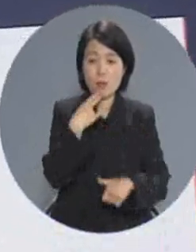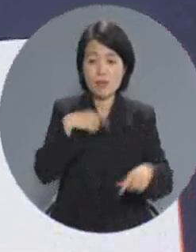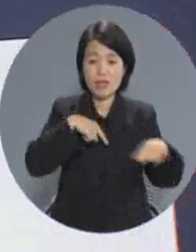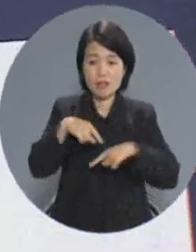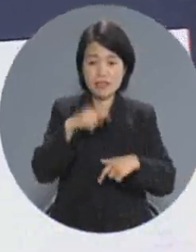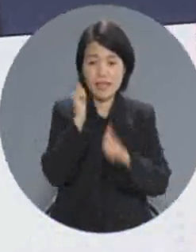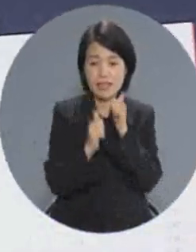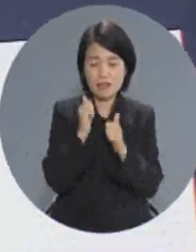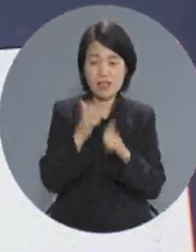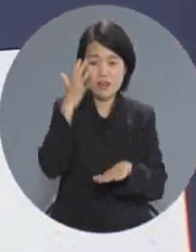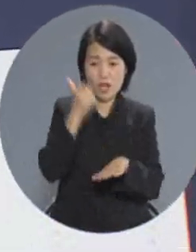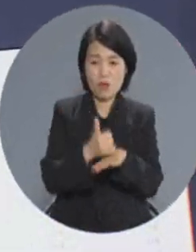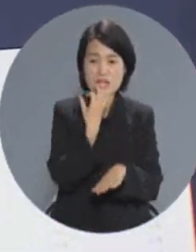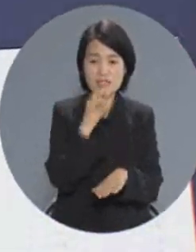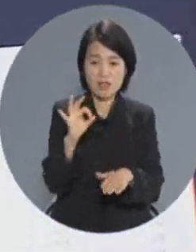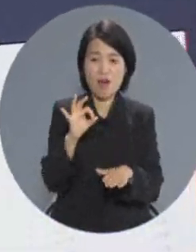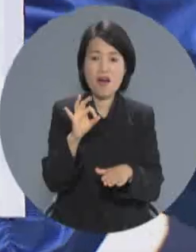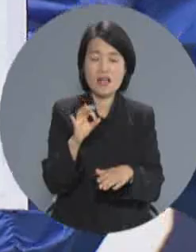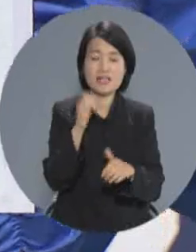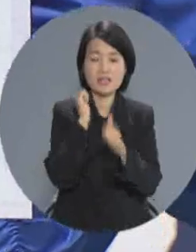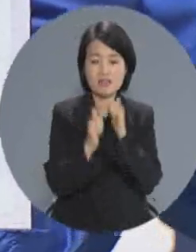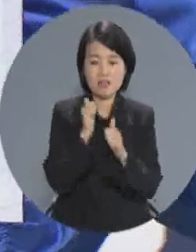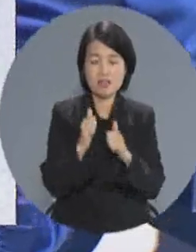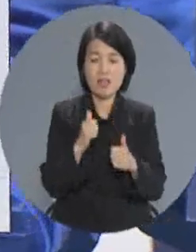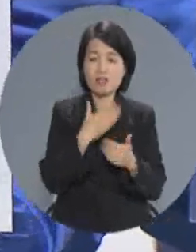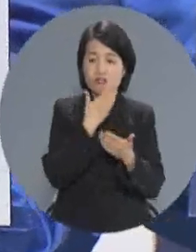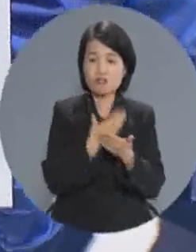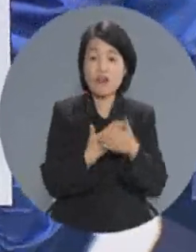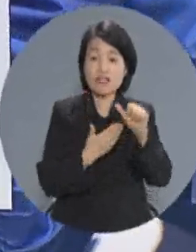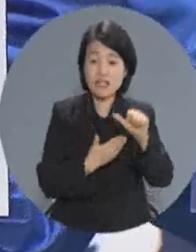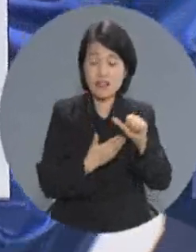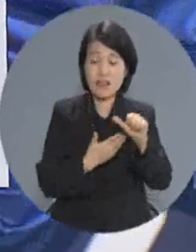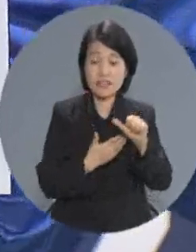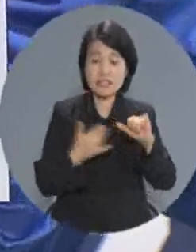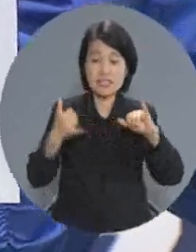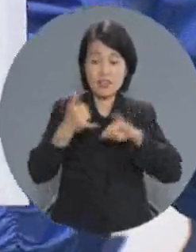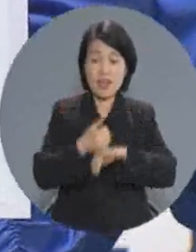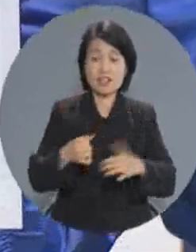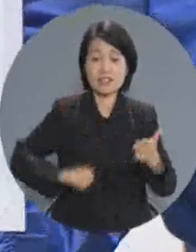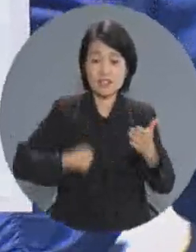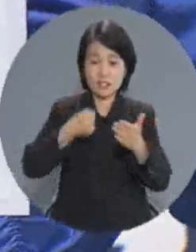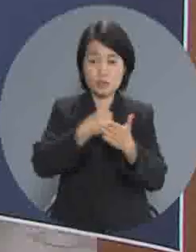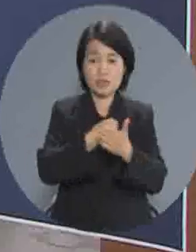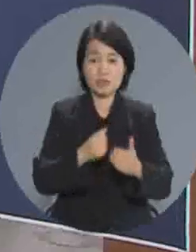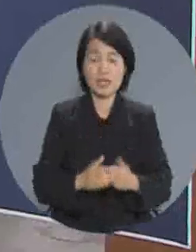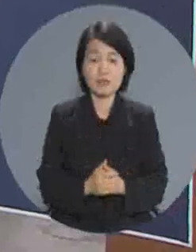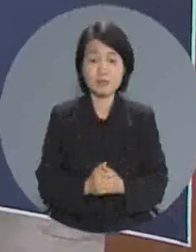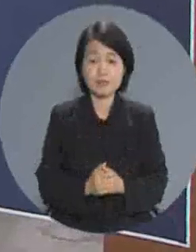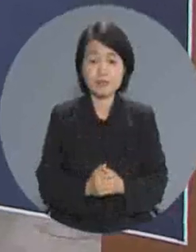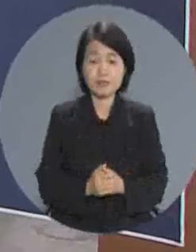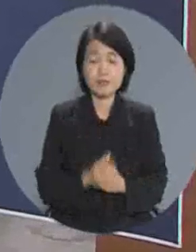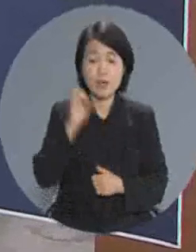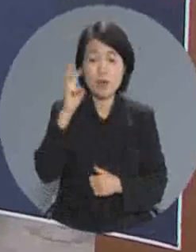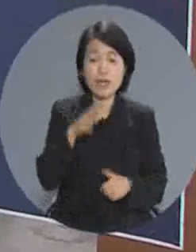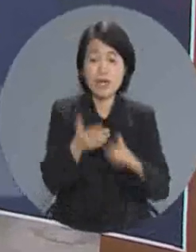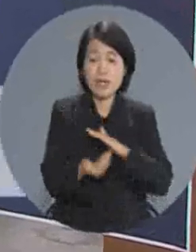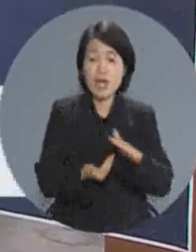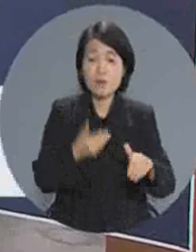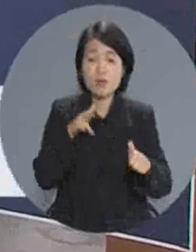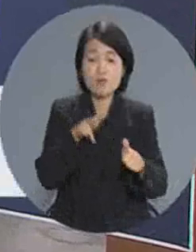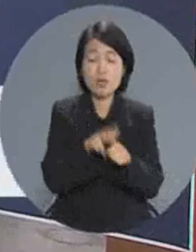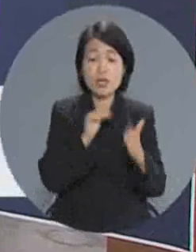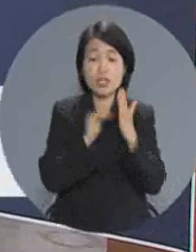경선, 결과에 승복하는 경선 등 다섯 가지 핵심 서약을 다짐했습니다. 광양의 예비 후보들은